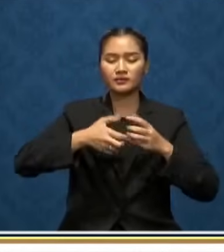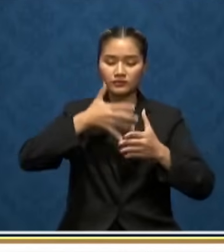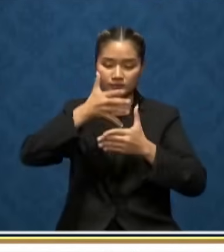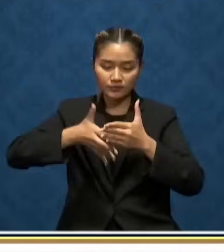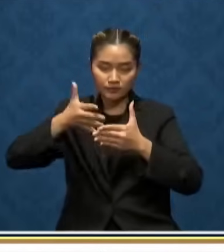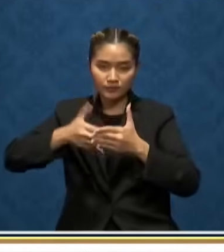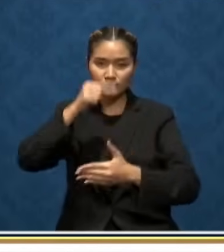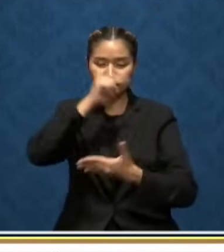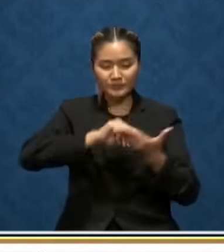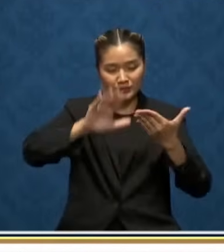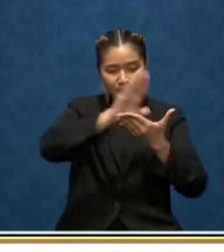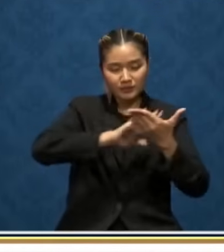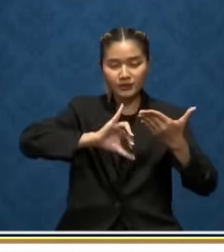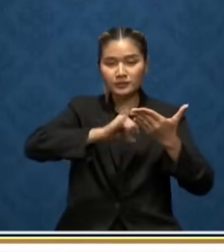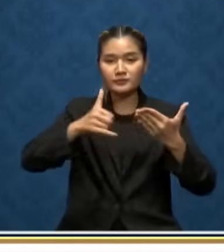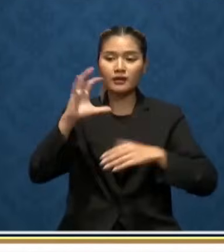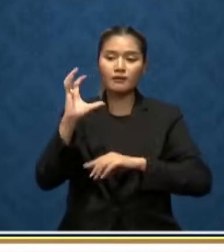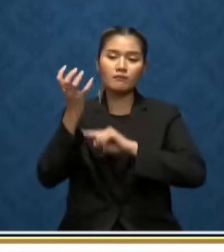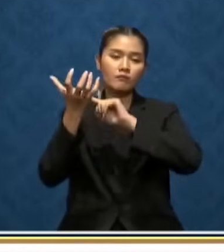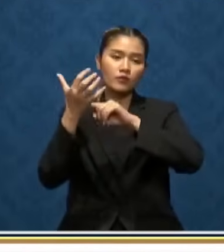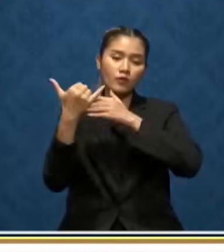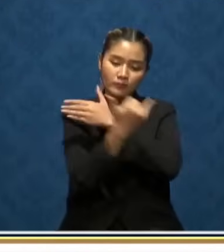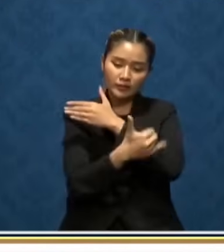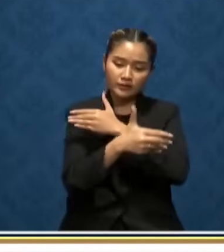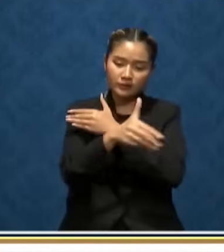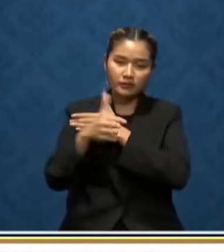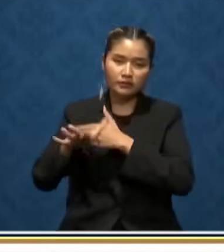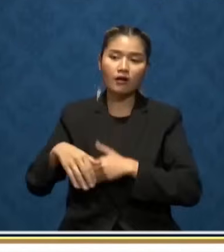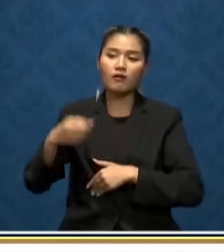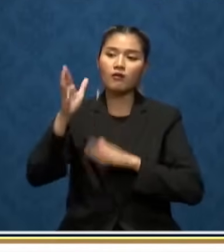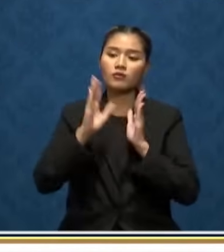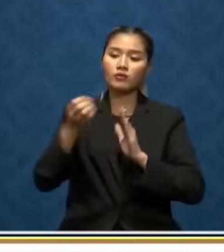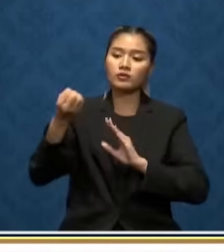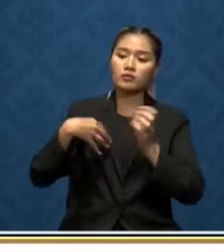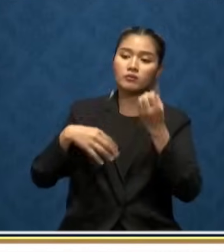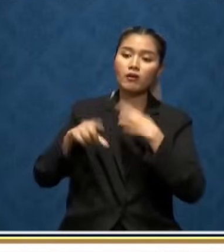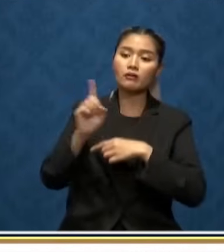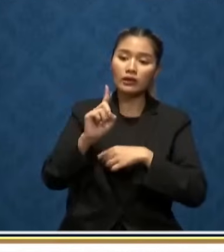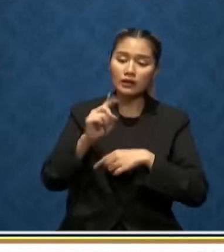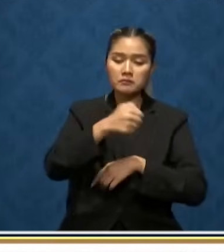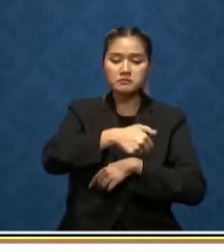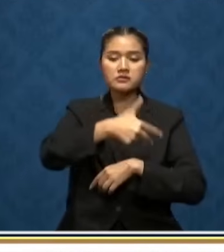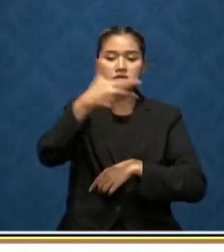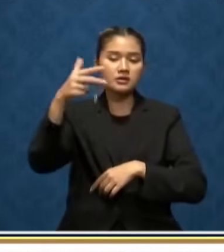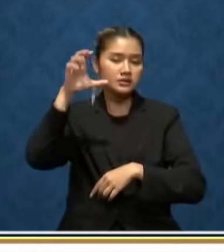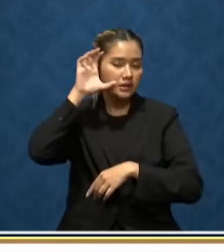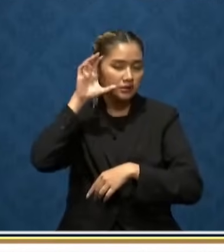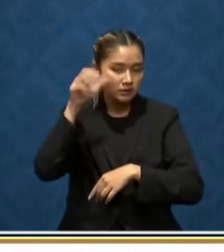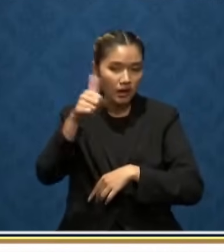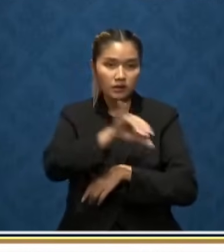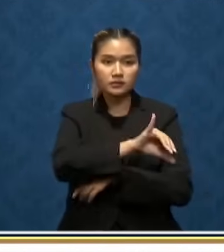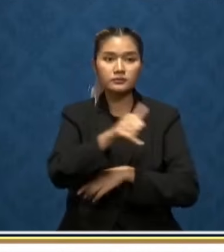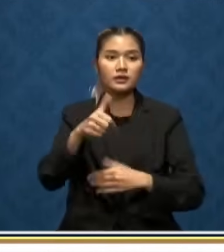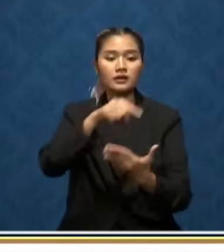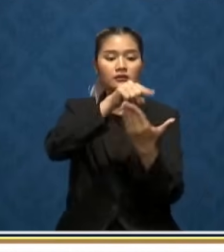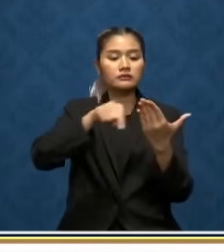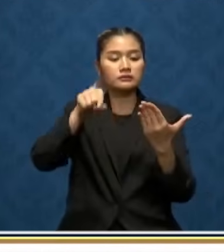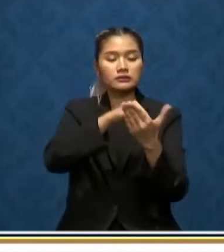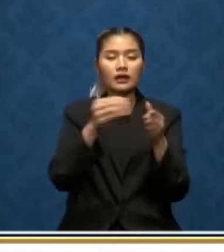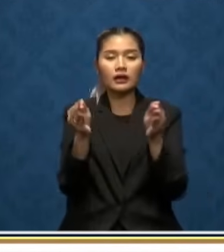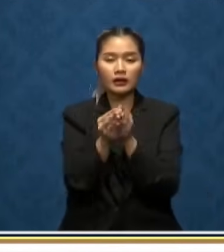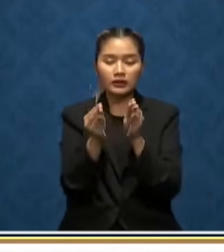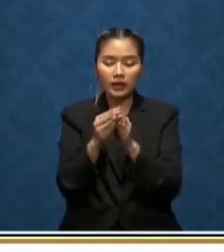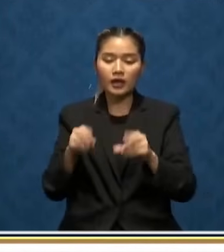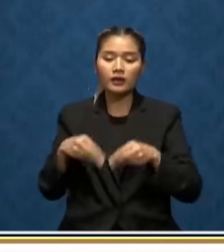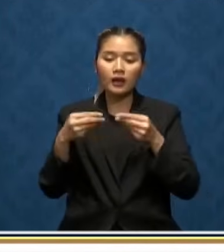งหลายก็พูดว่าก็หันมาดูไทย PBS แม้แต่ในสภาแห่งนี้เวลานับคะแนนยังดูไทย PBS เ